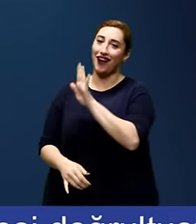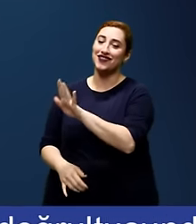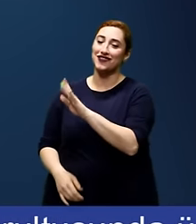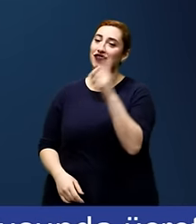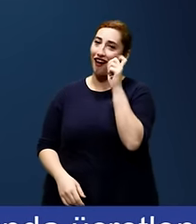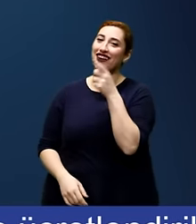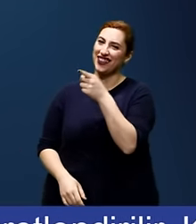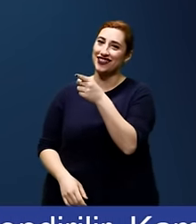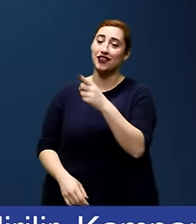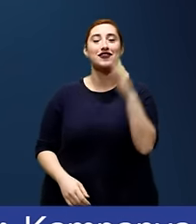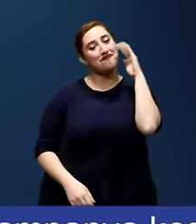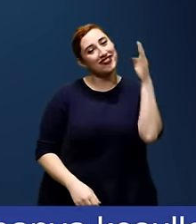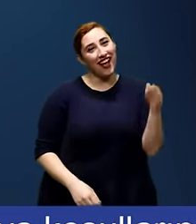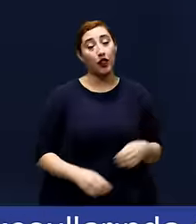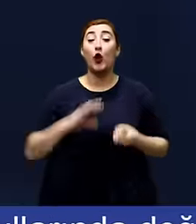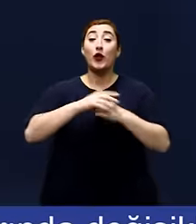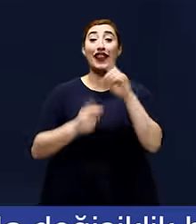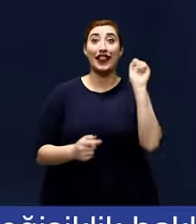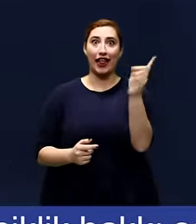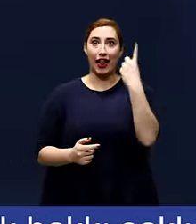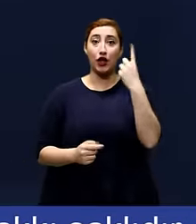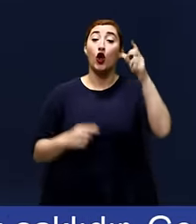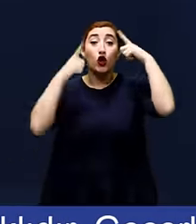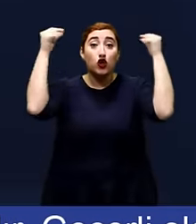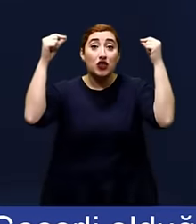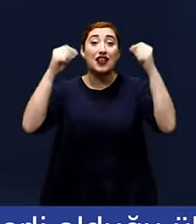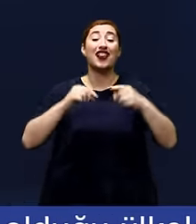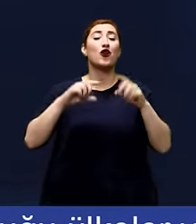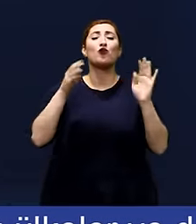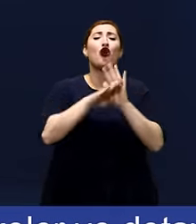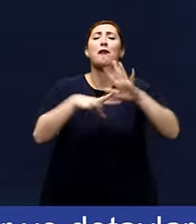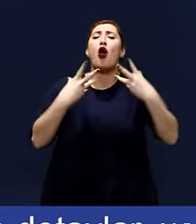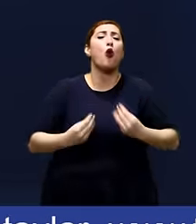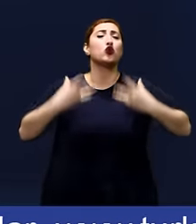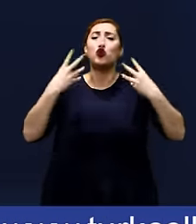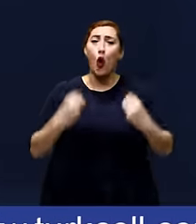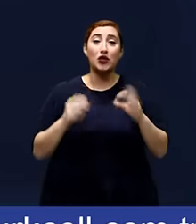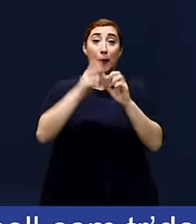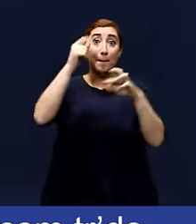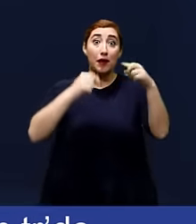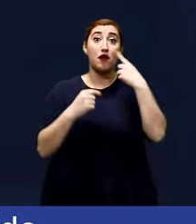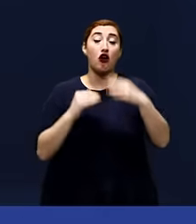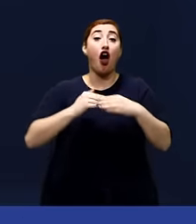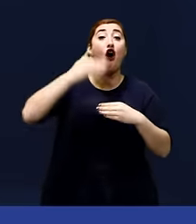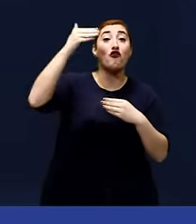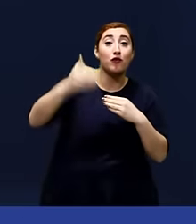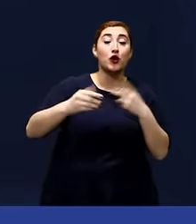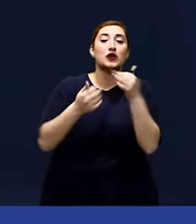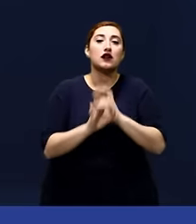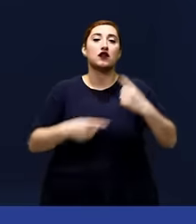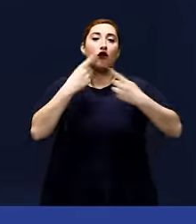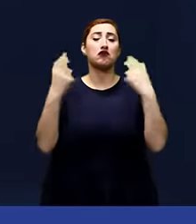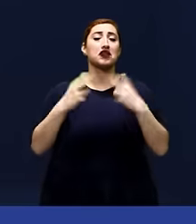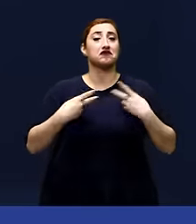Haklısınız. Akıllısınız. Sağ ol. Dünyada bir ilk. Türkcell'liler tarifeleri ne olursa olsun BIP'le yurt dışında